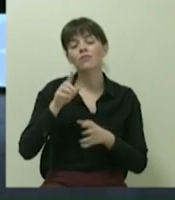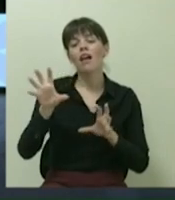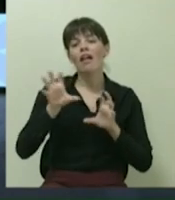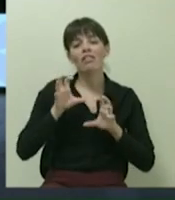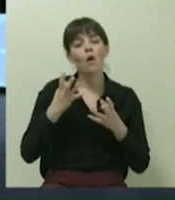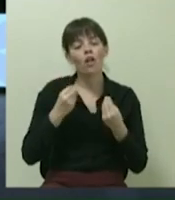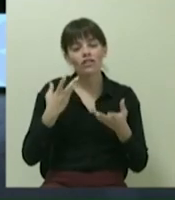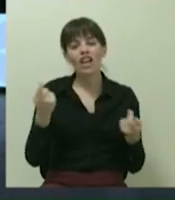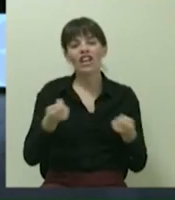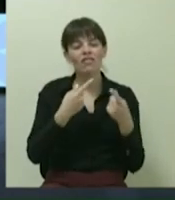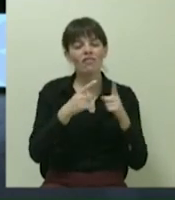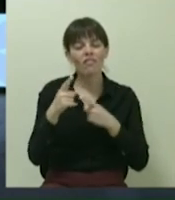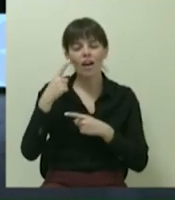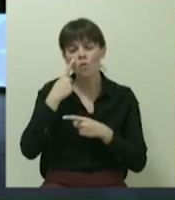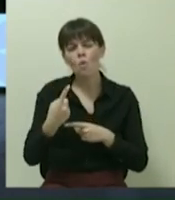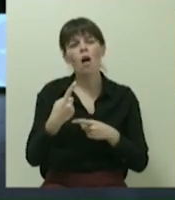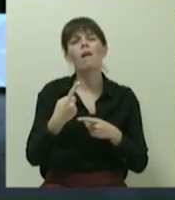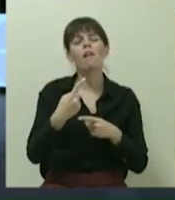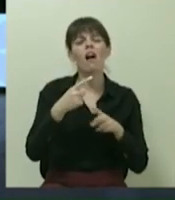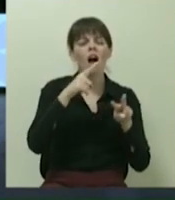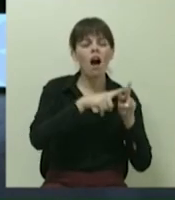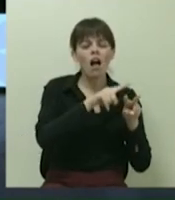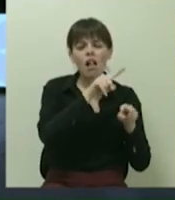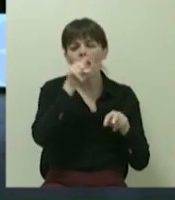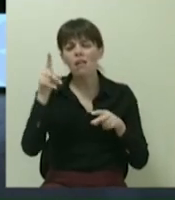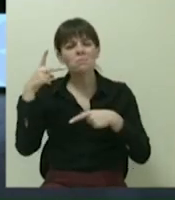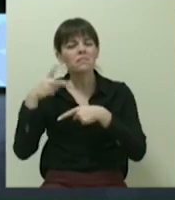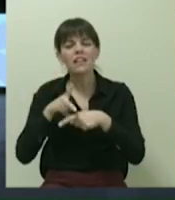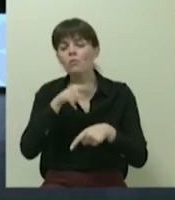etkilenecek, bütün iş kolları A'dan Z'ye.